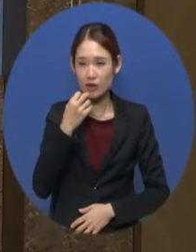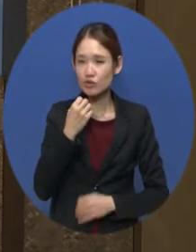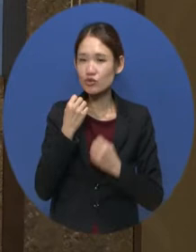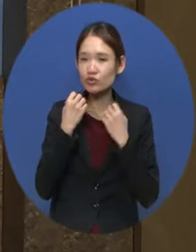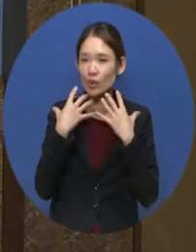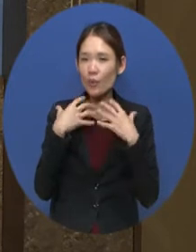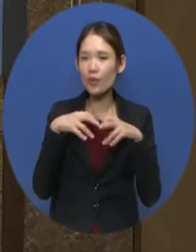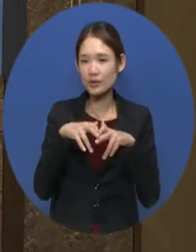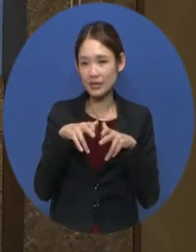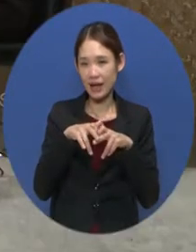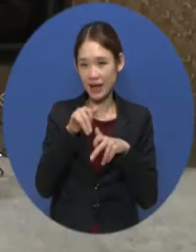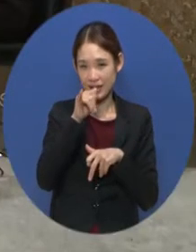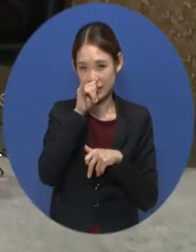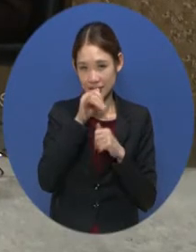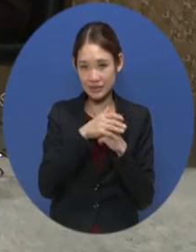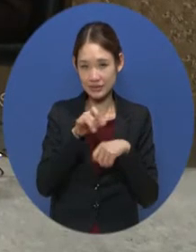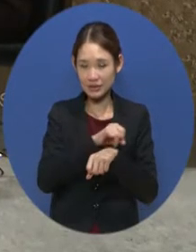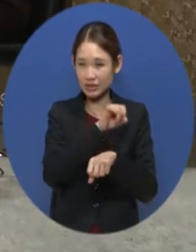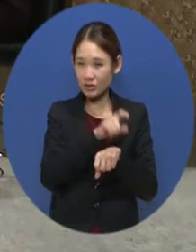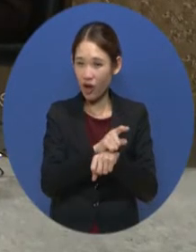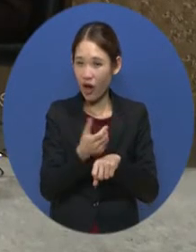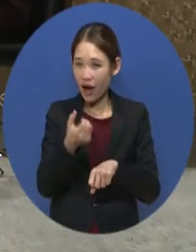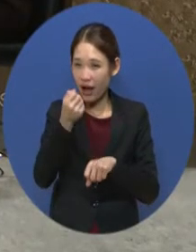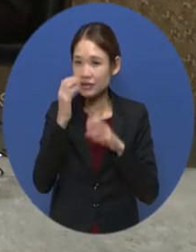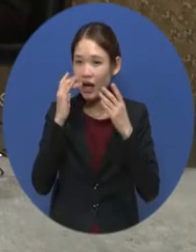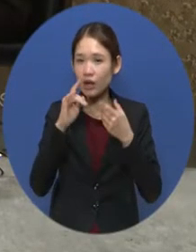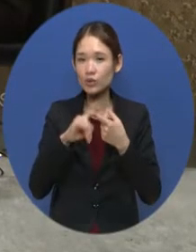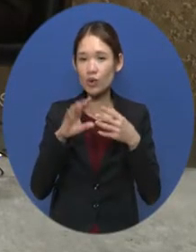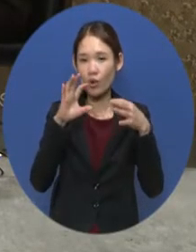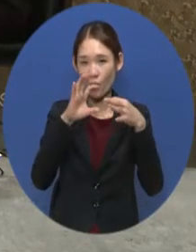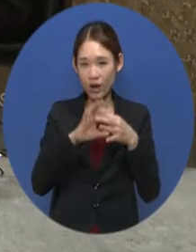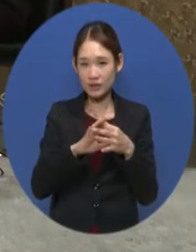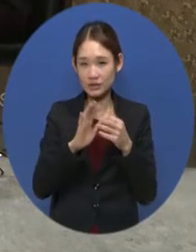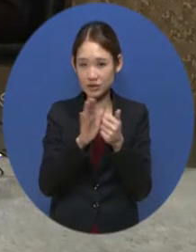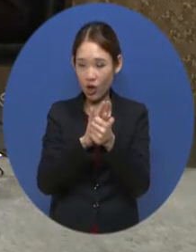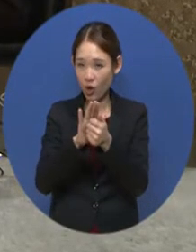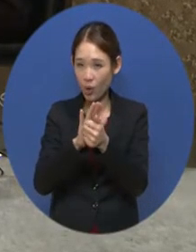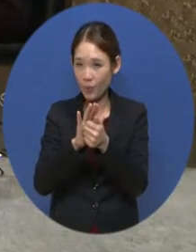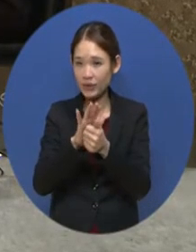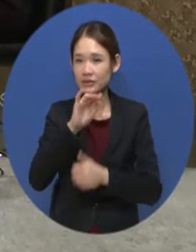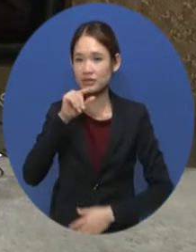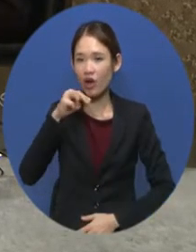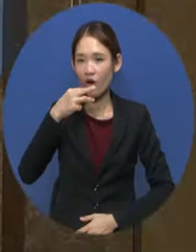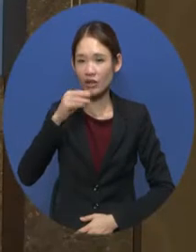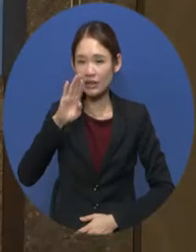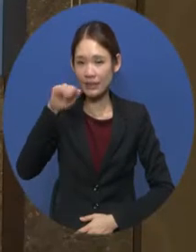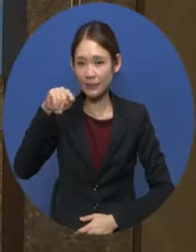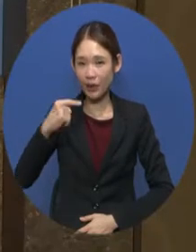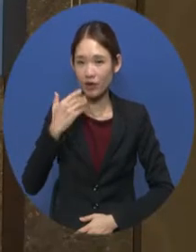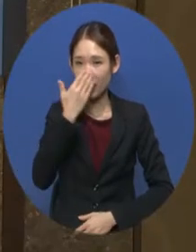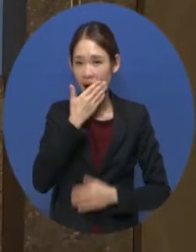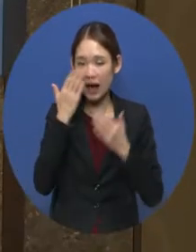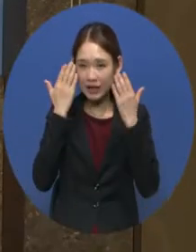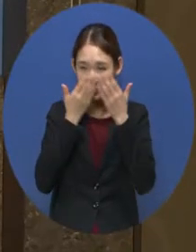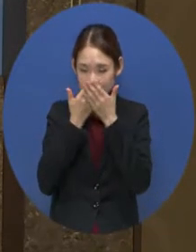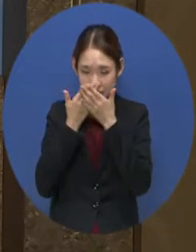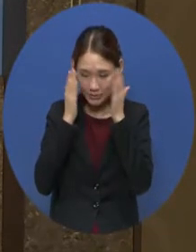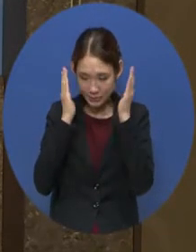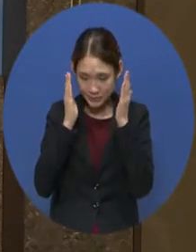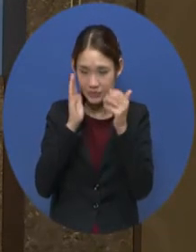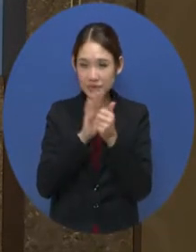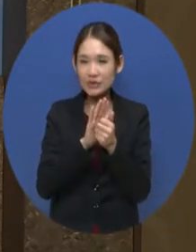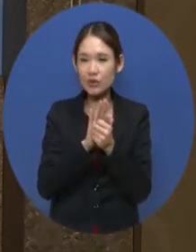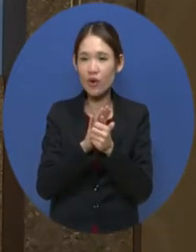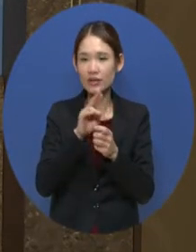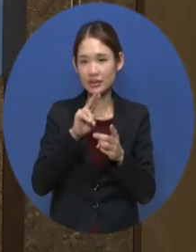이런 특수성을 가진 아동에 대한 서비스를 또 이 설립학습지원센터에서 담당을 하고